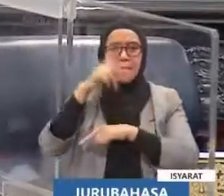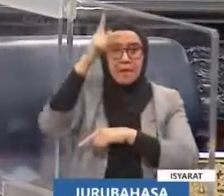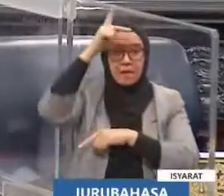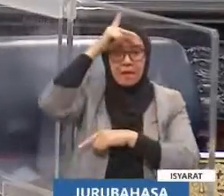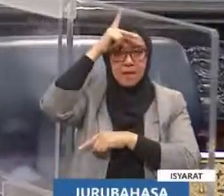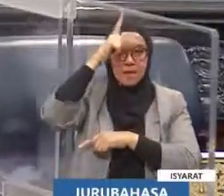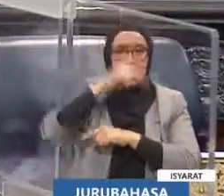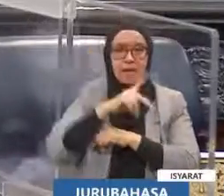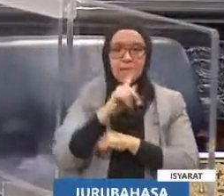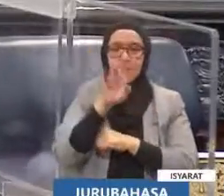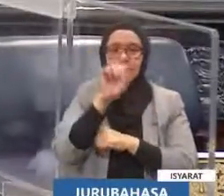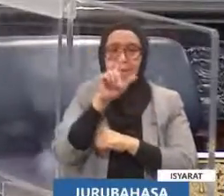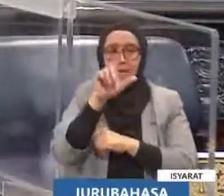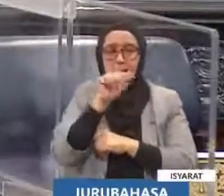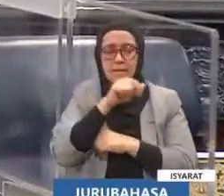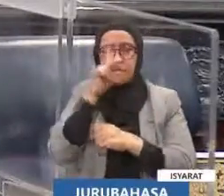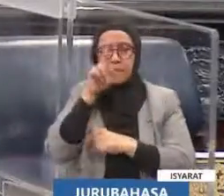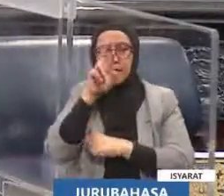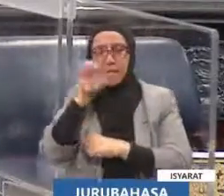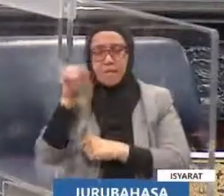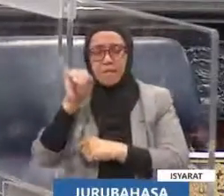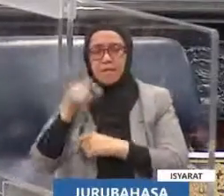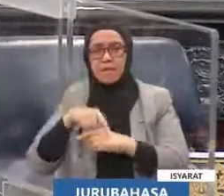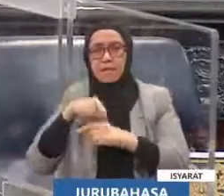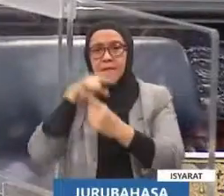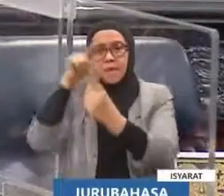Pantai Timur di sebelah Karak Pahang.